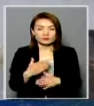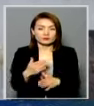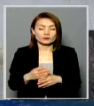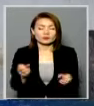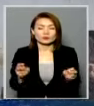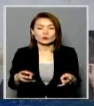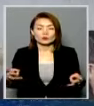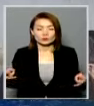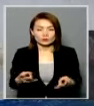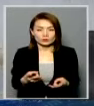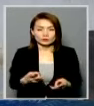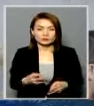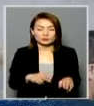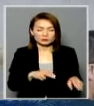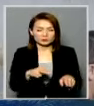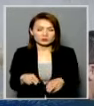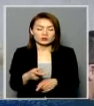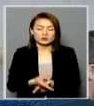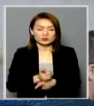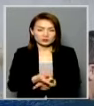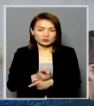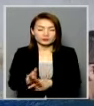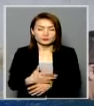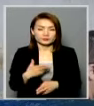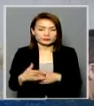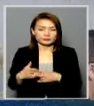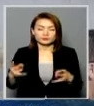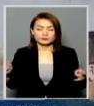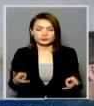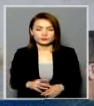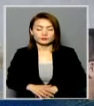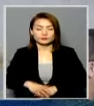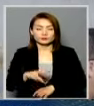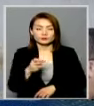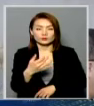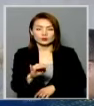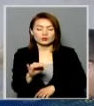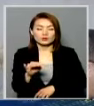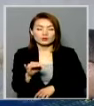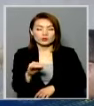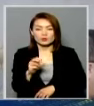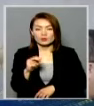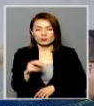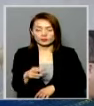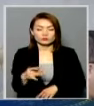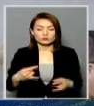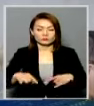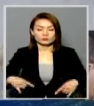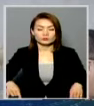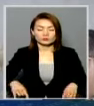мақсат. Енді браконьерліктің алдын алу, осы сәуір мамыр айларында екі айдың ішінде осы бекіре